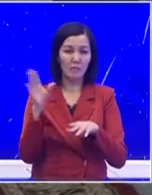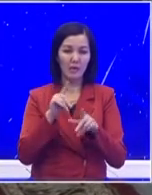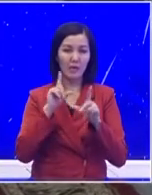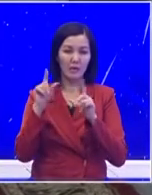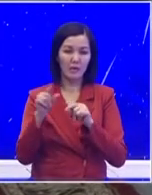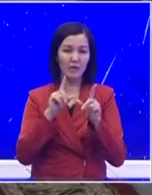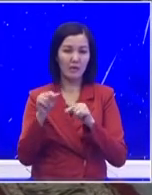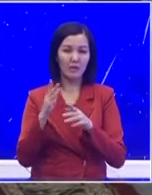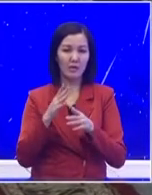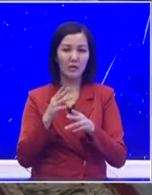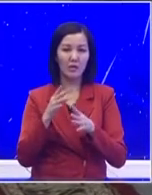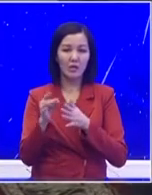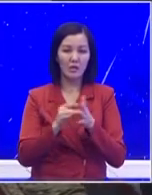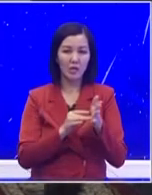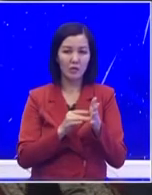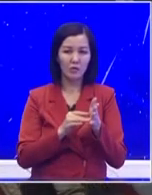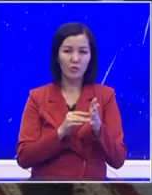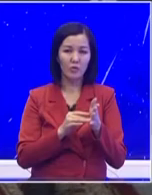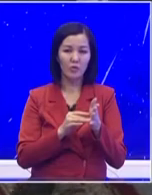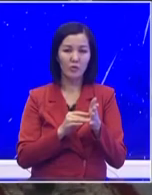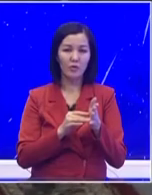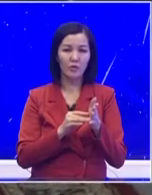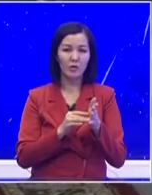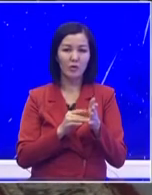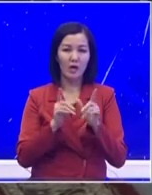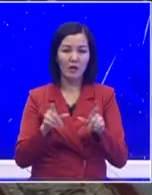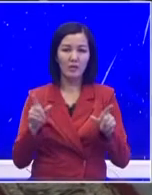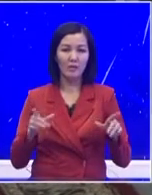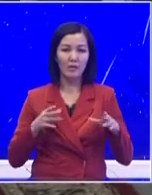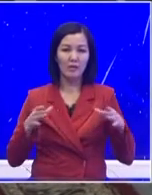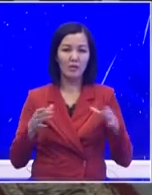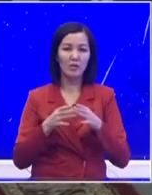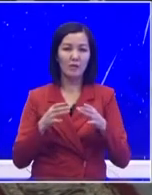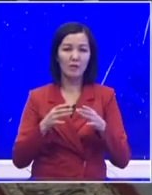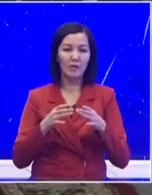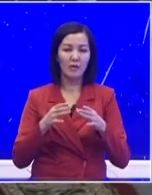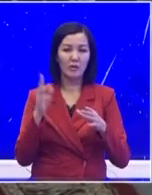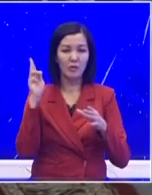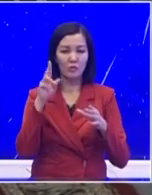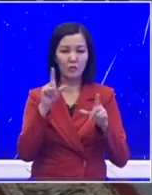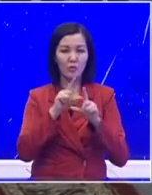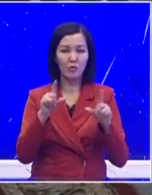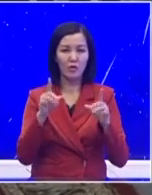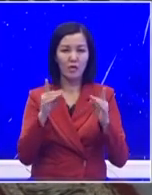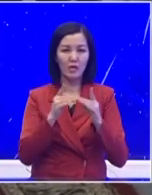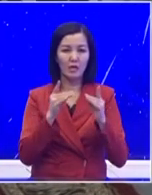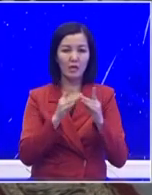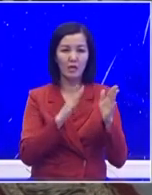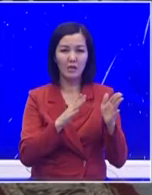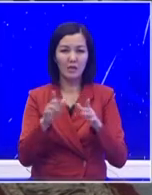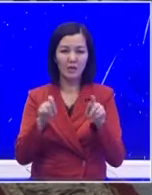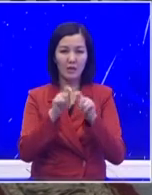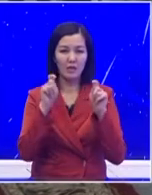Сондықтан бұл кісі сол жерге срочно сол маңайда тұратын азаматтар жинап интернат ашты. Интернат ашып, балалардың санын